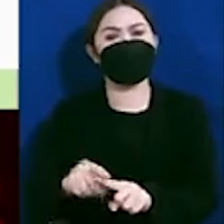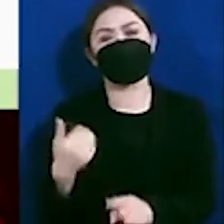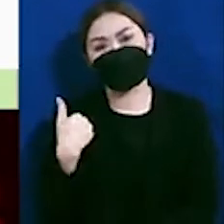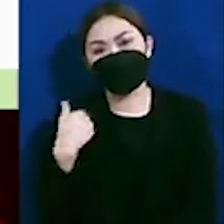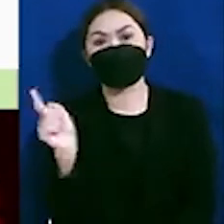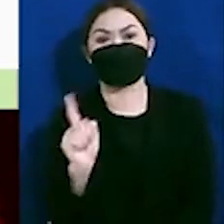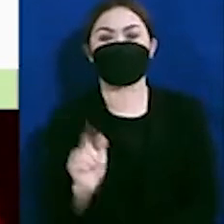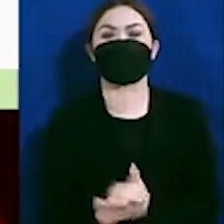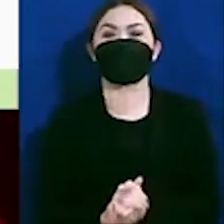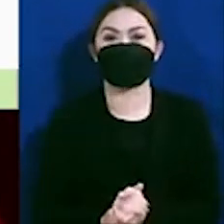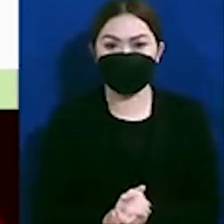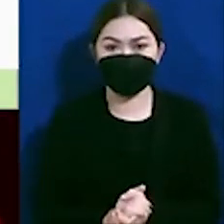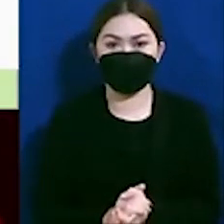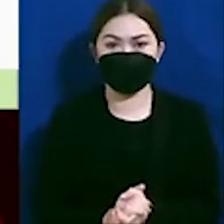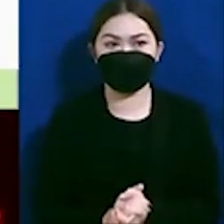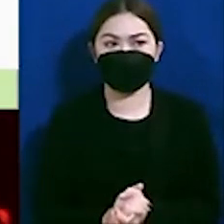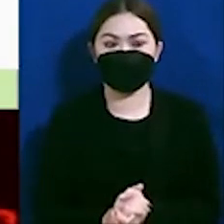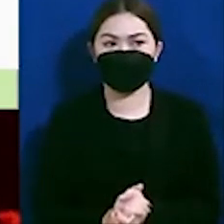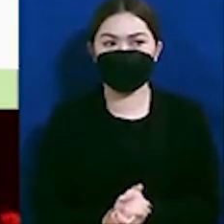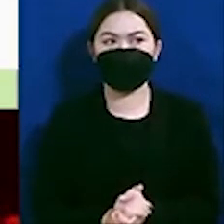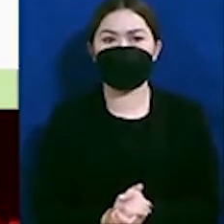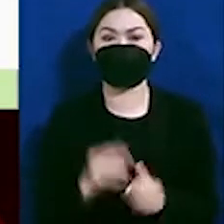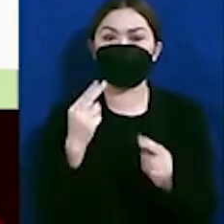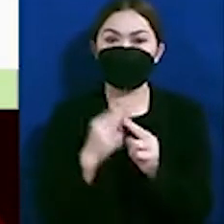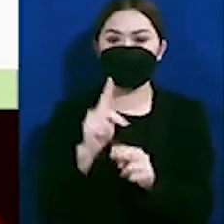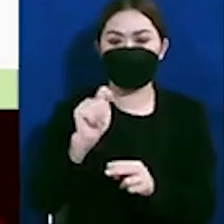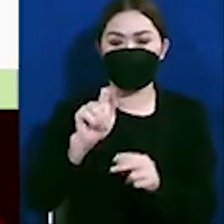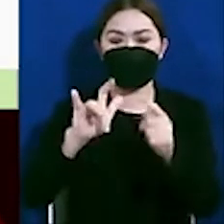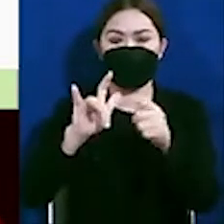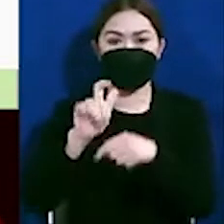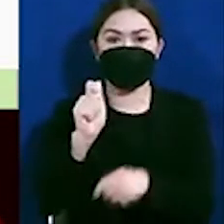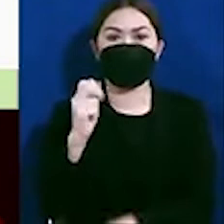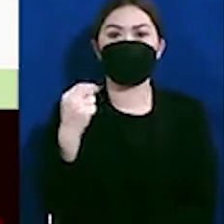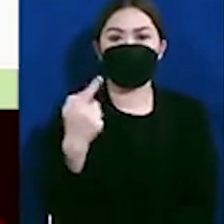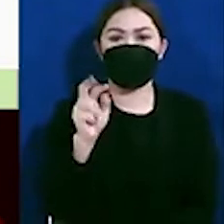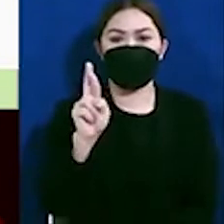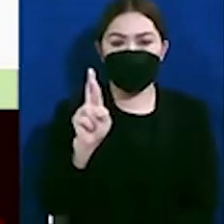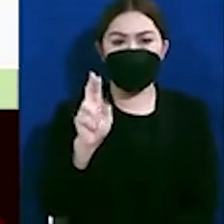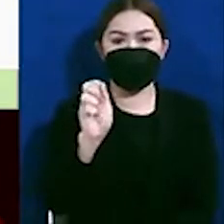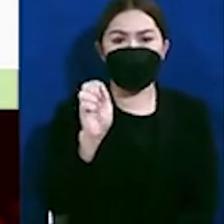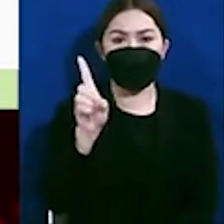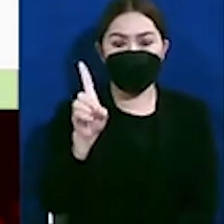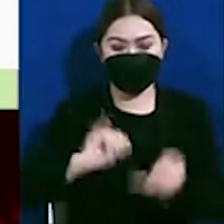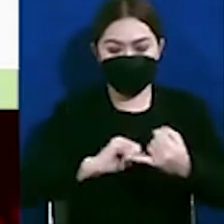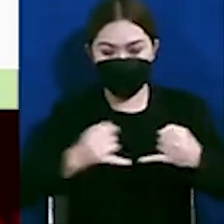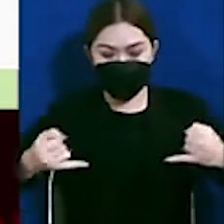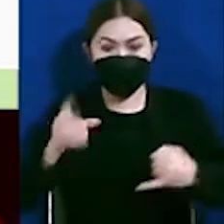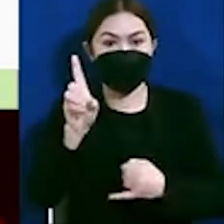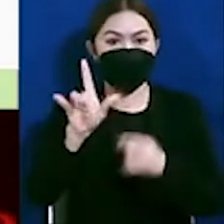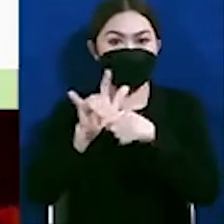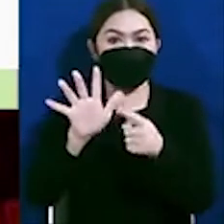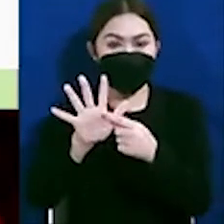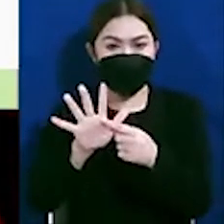ว่าจะเป็นในส่วนของต้องรอดนะครับหรือไม่ว่าจะเป็นในส่วนของเส้นได้นะครับหมอแล็บแพนด้า